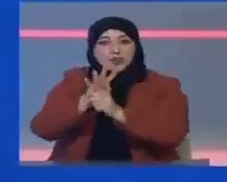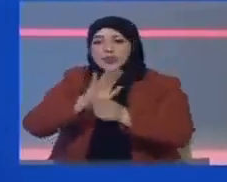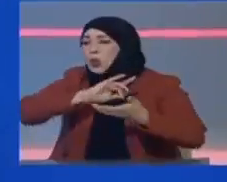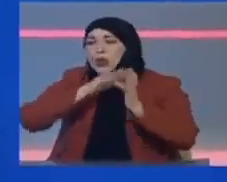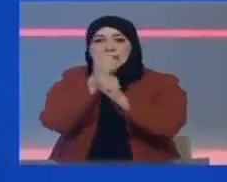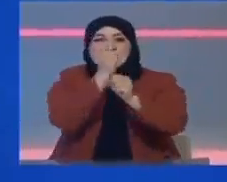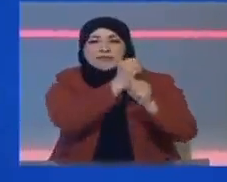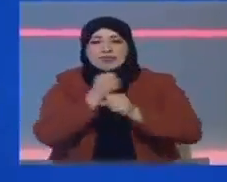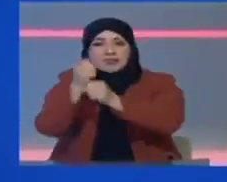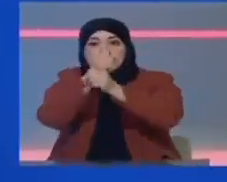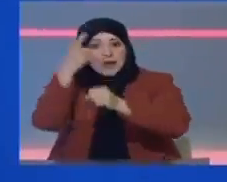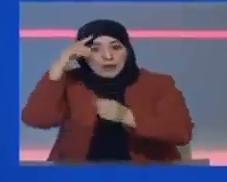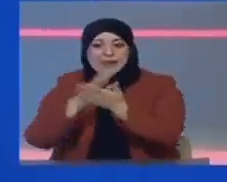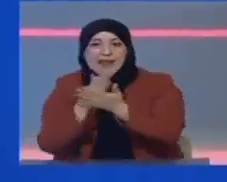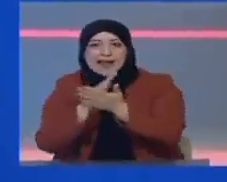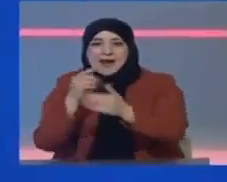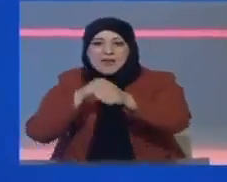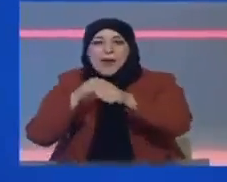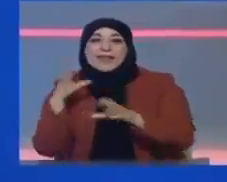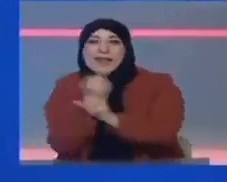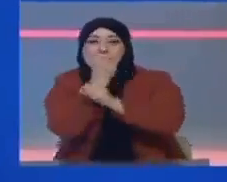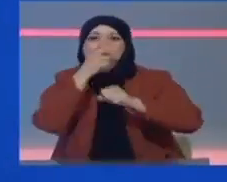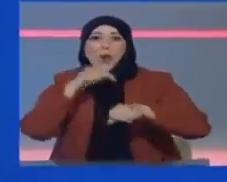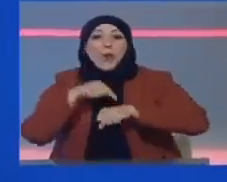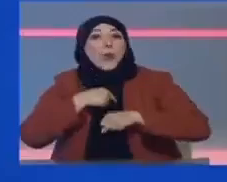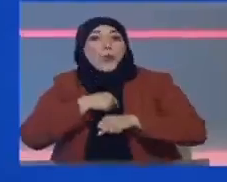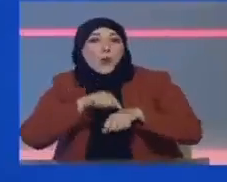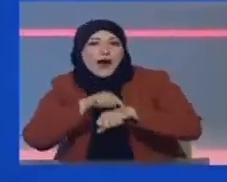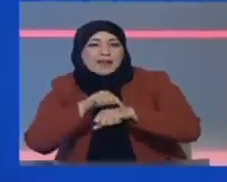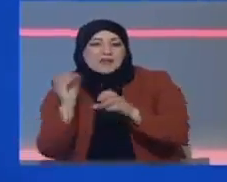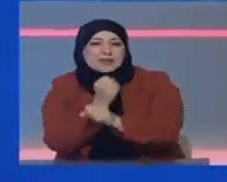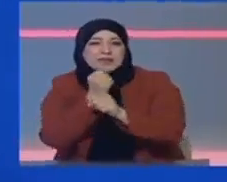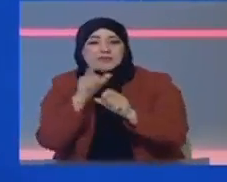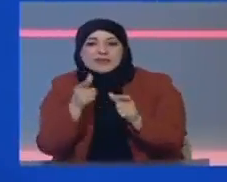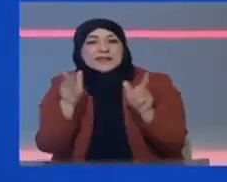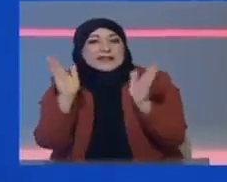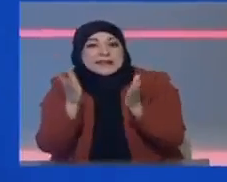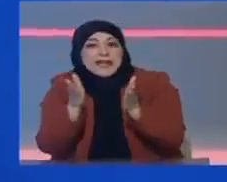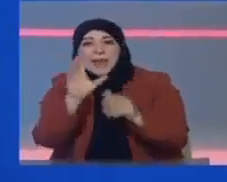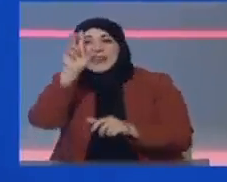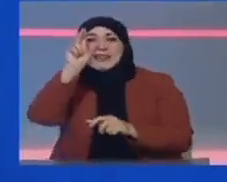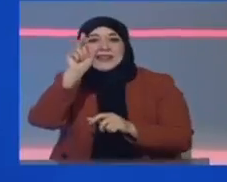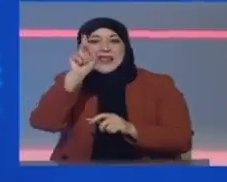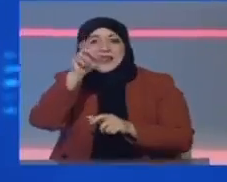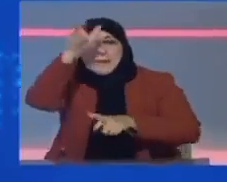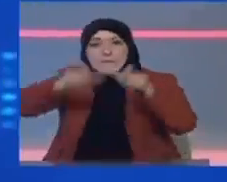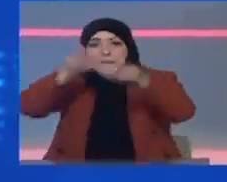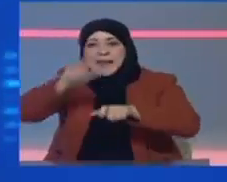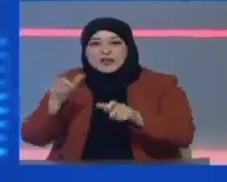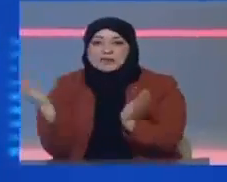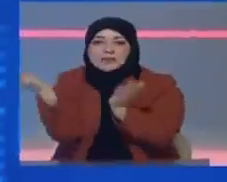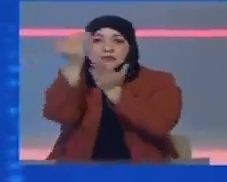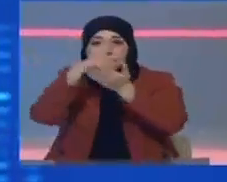المساهمه لانجازها في اقل وقت ممكن بطاقه استيعاب تصل الى ثلاثين مريضا سيتم الحاقها ب